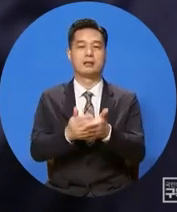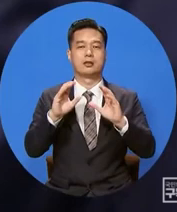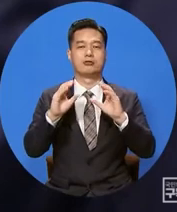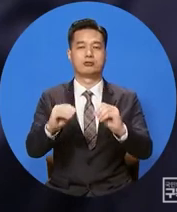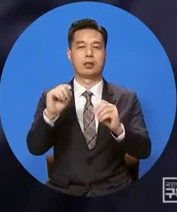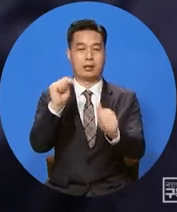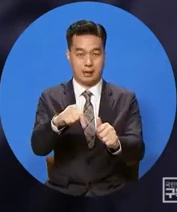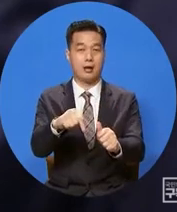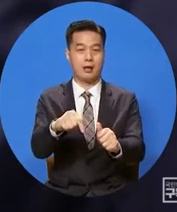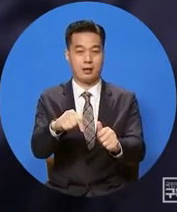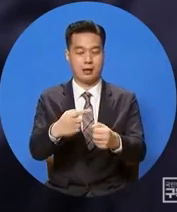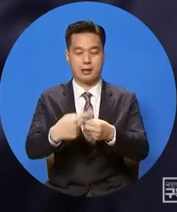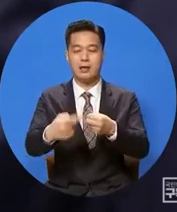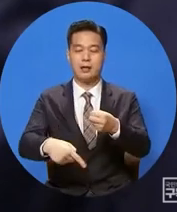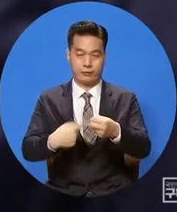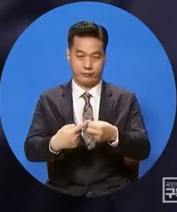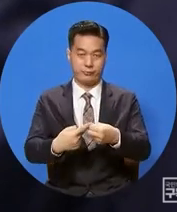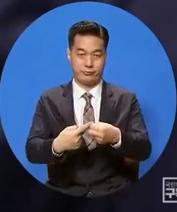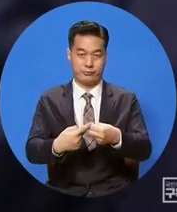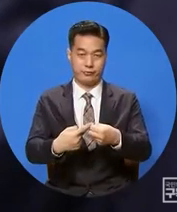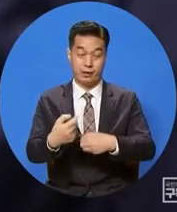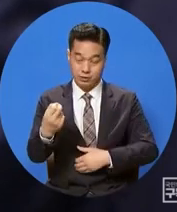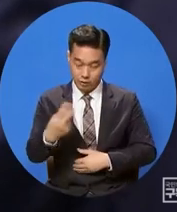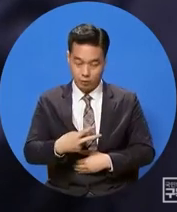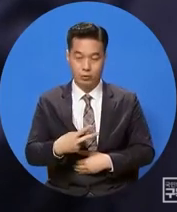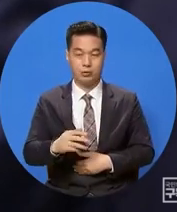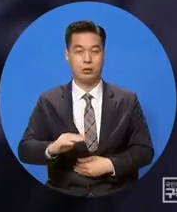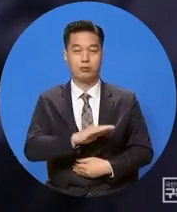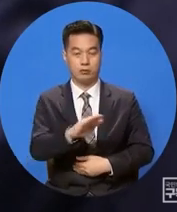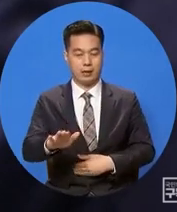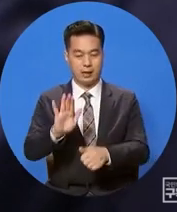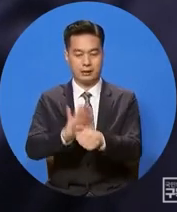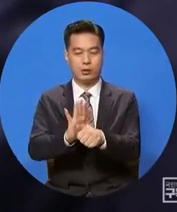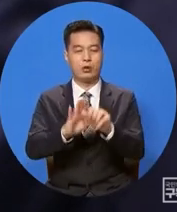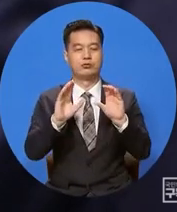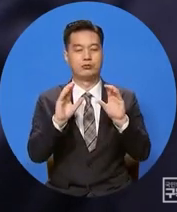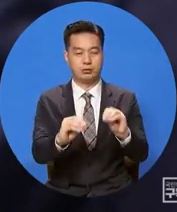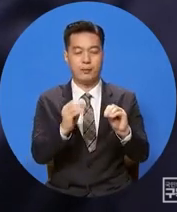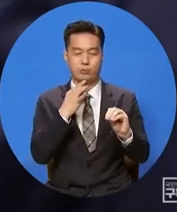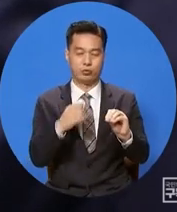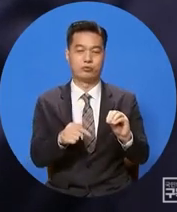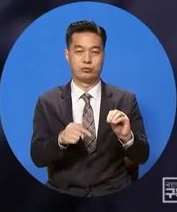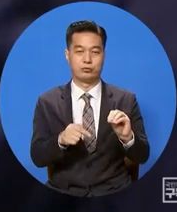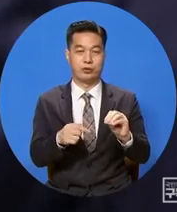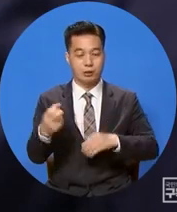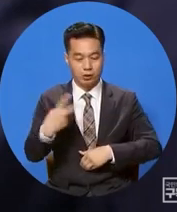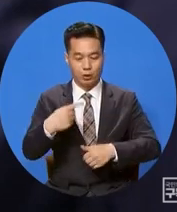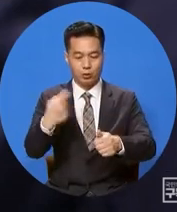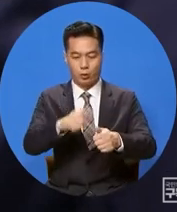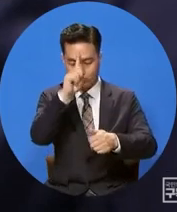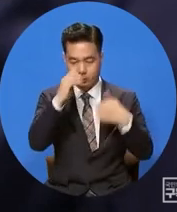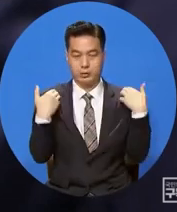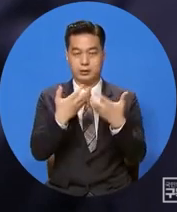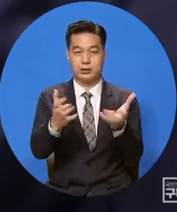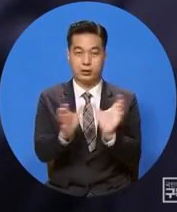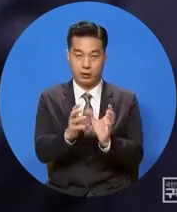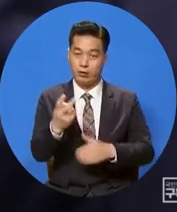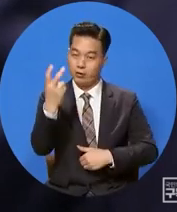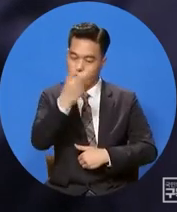중단을 한 겁니다. 1년. 그리고 우리가 지원 중단을 한 거죠. 그리고 교육청에서